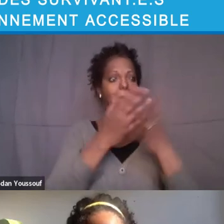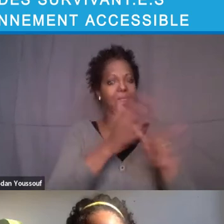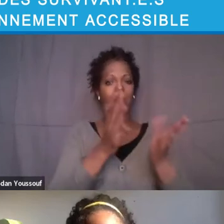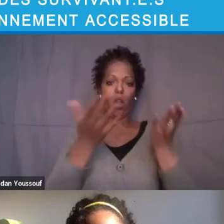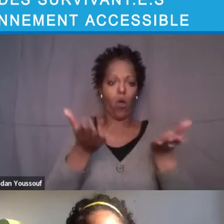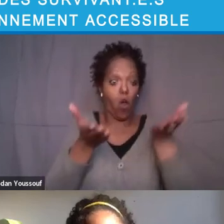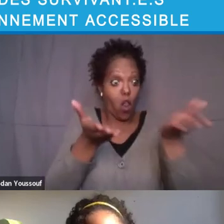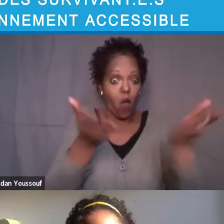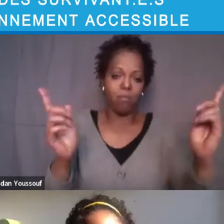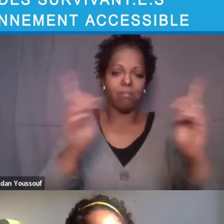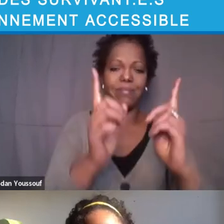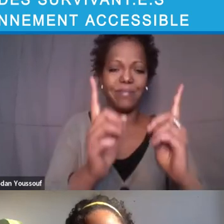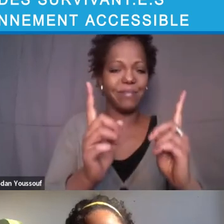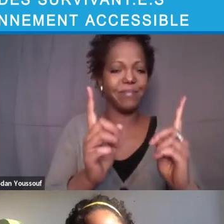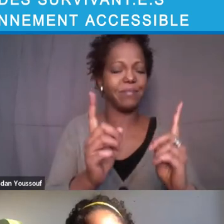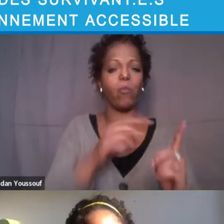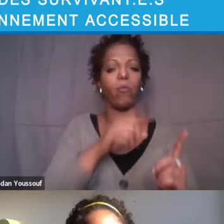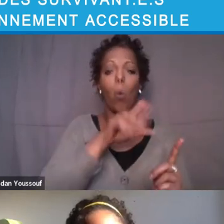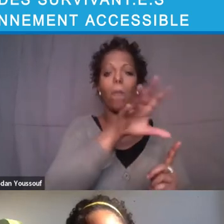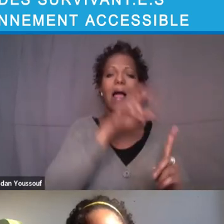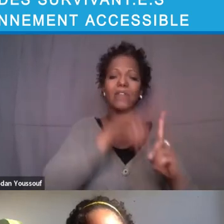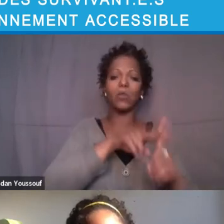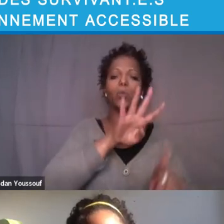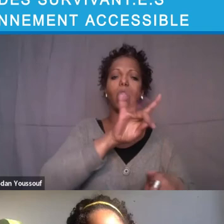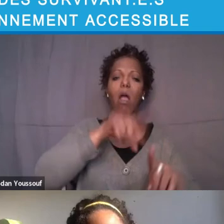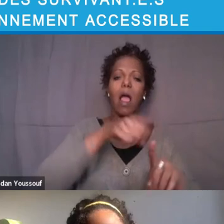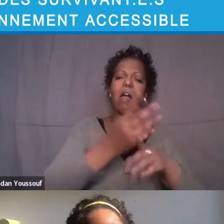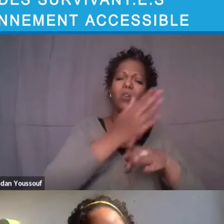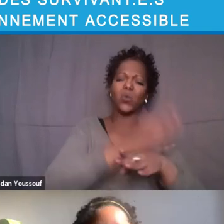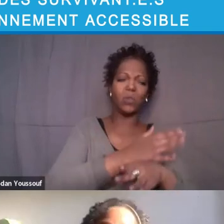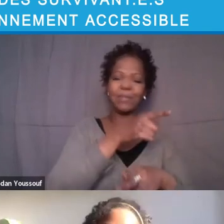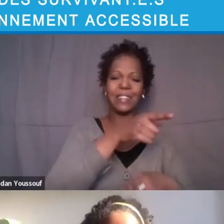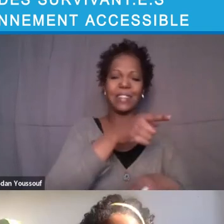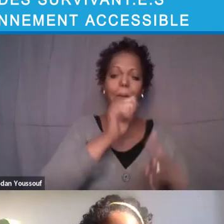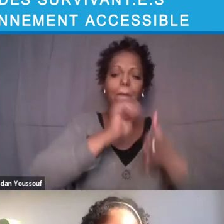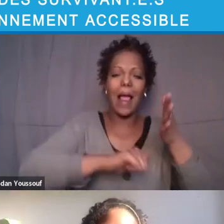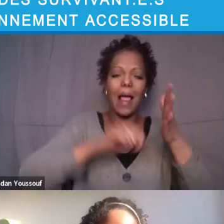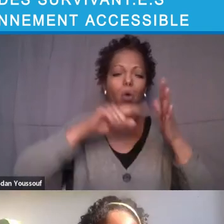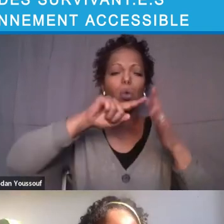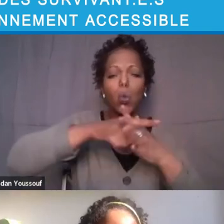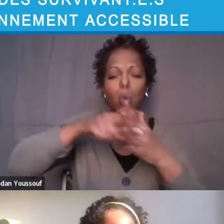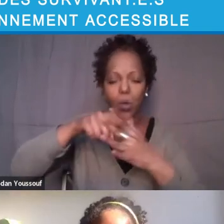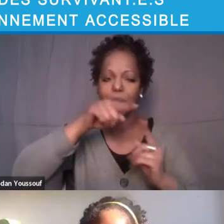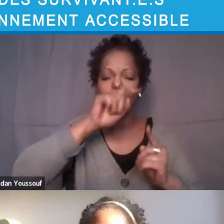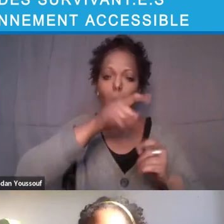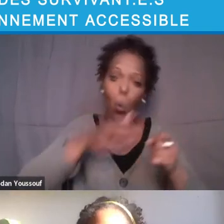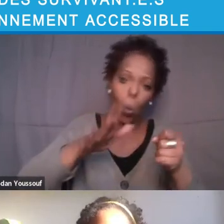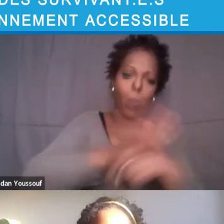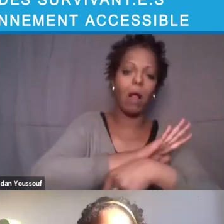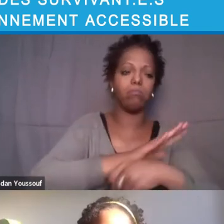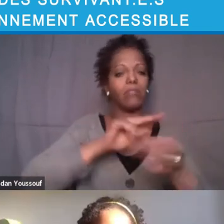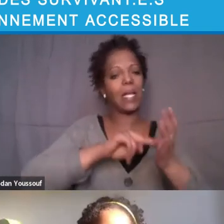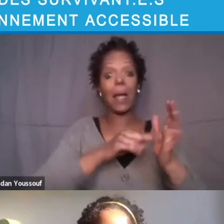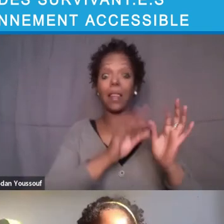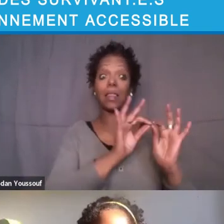a vraiment besoin, on peut trouver des interprètes immédiatement pour leur venir en aide. C'est